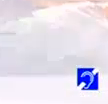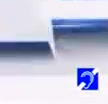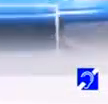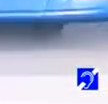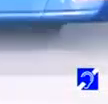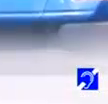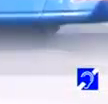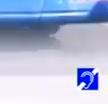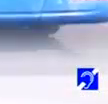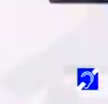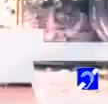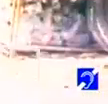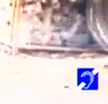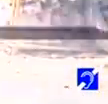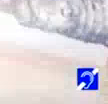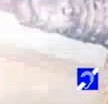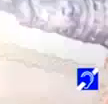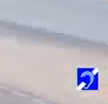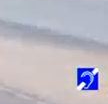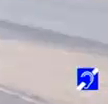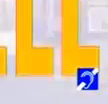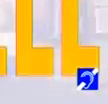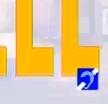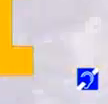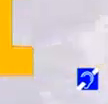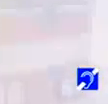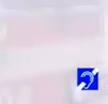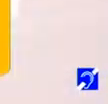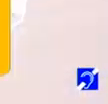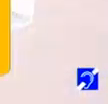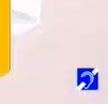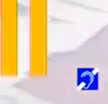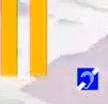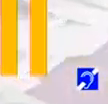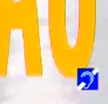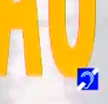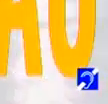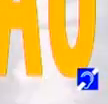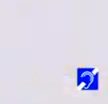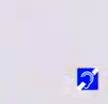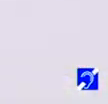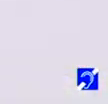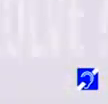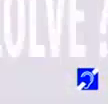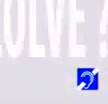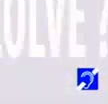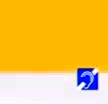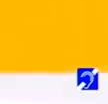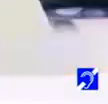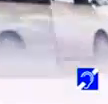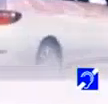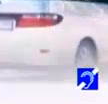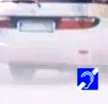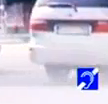Starea drumurilor și a transportului public, gunoaiele și corupția sunt principalele probleme de care se plâng locuitorii din Chișinău. Cum vor să le